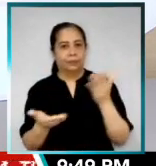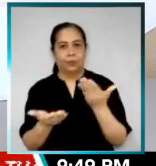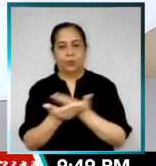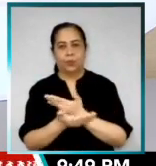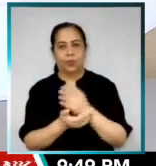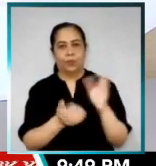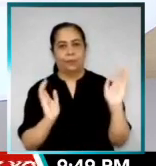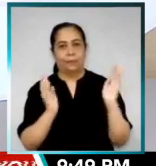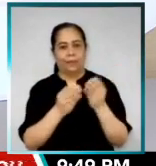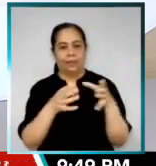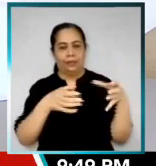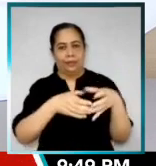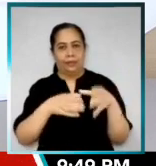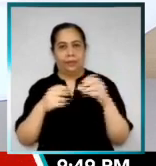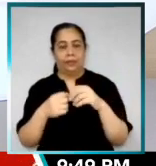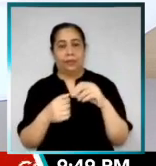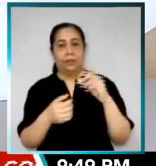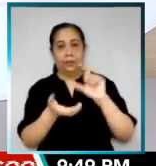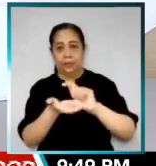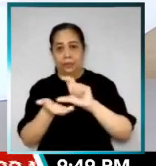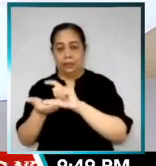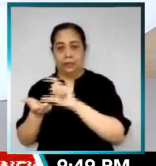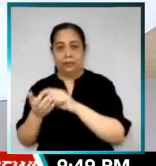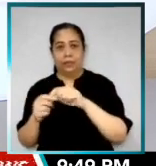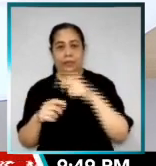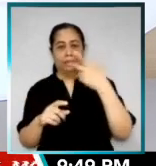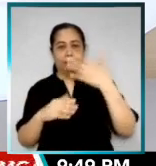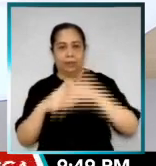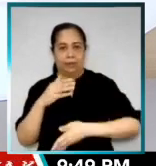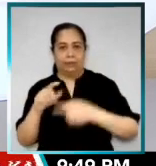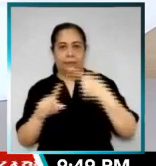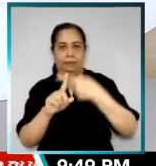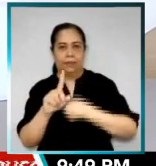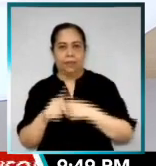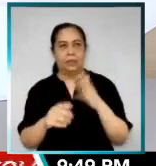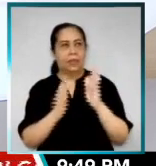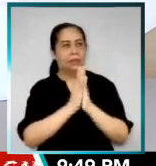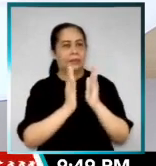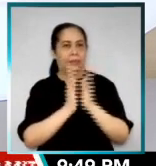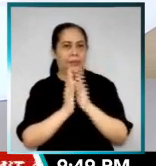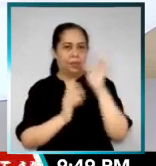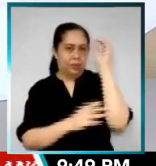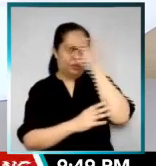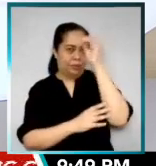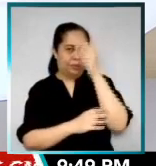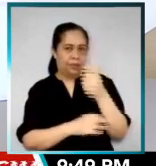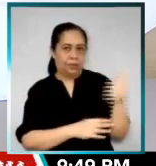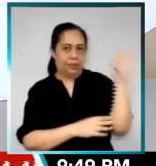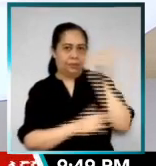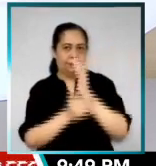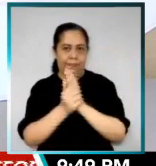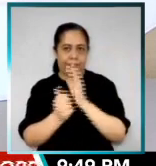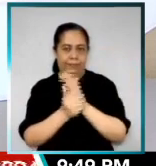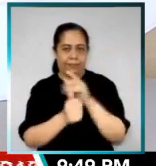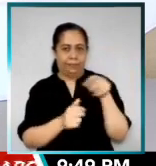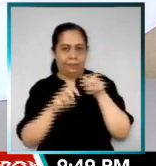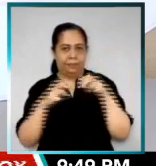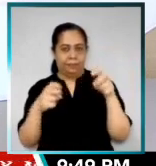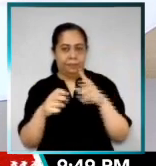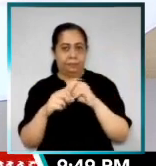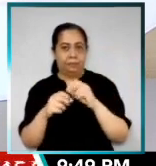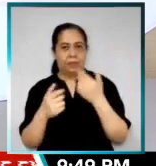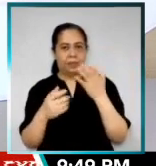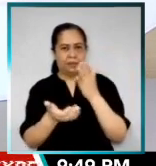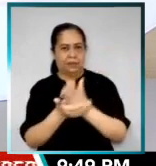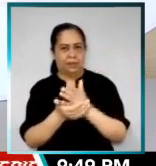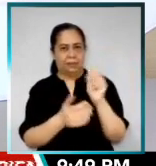bakuna sa katapusan ng buwan. Hinihingi pa raw nila ang opinyon ng local vaccine experts kasunod ng pagpapatigil sa paggamit ng AstraZeneca